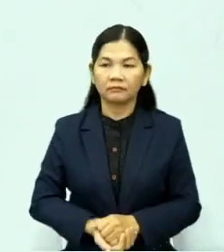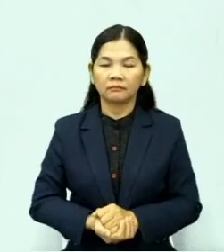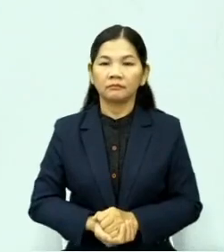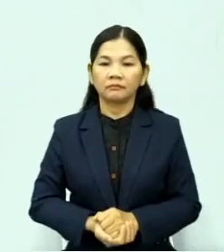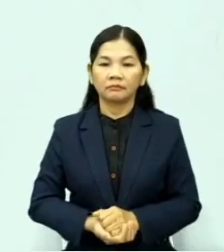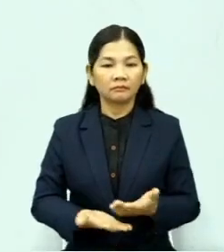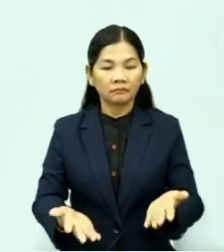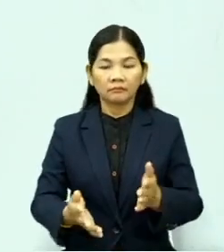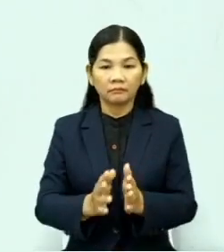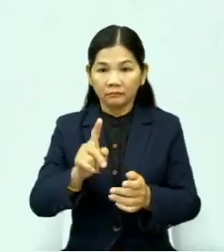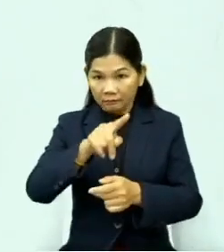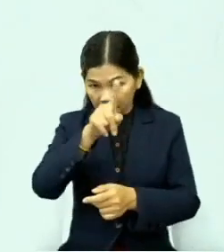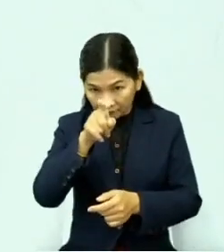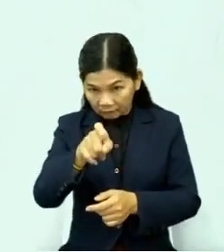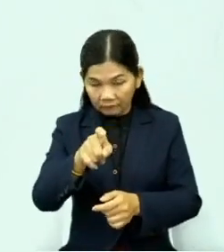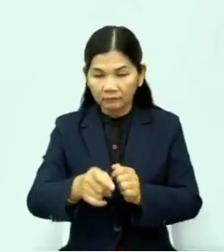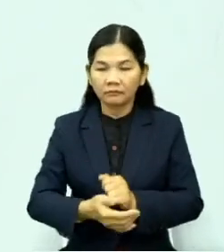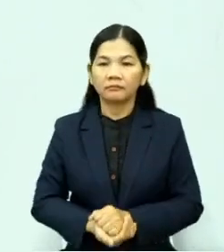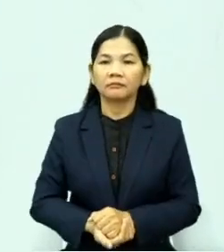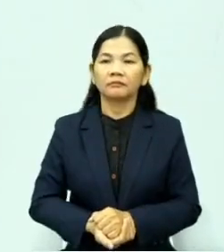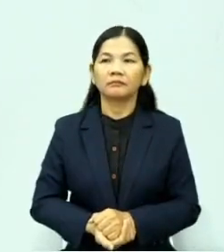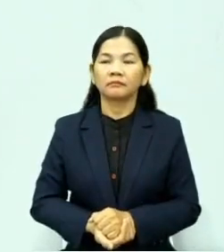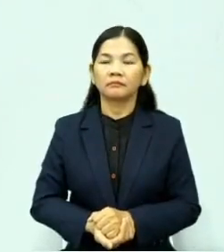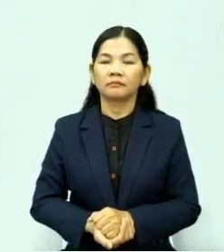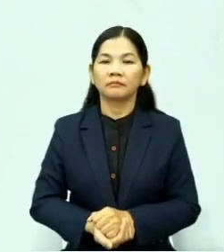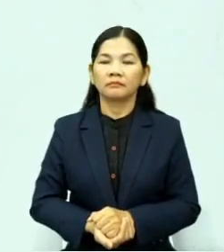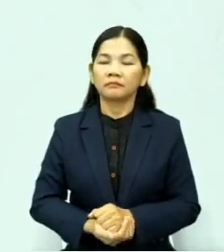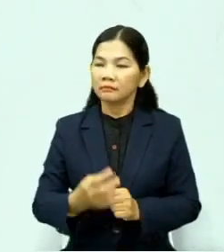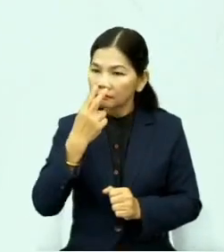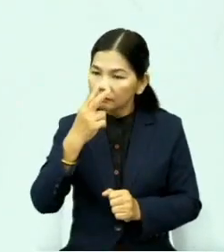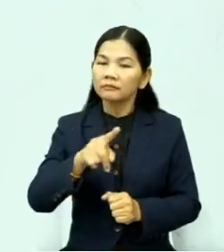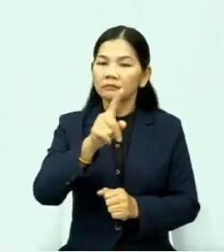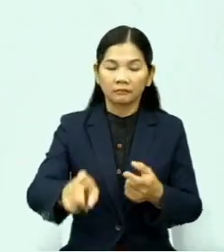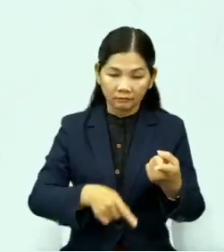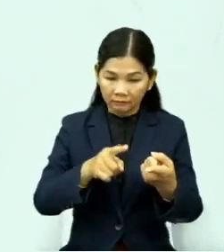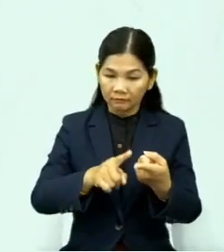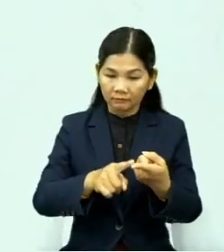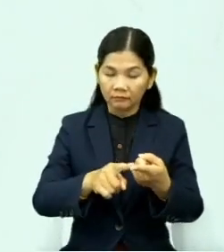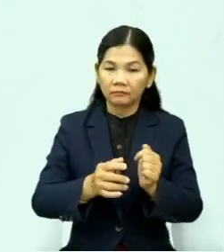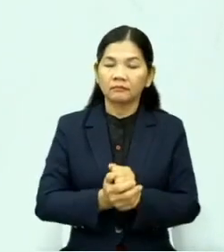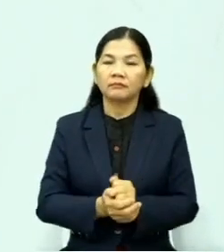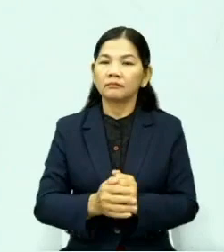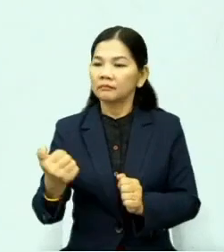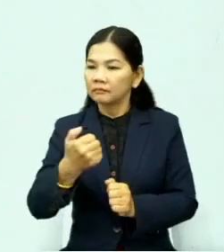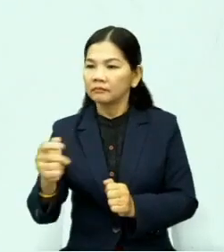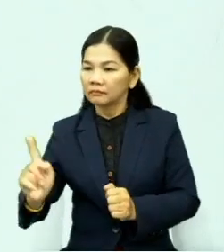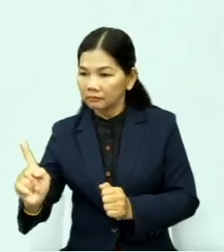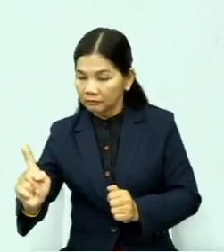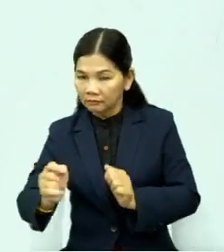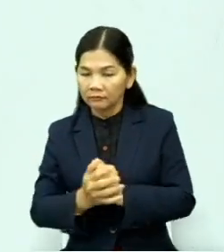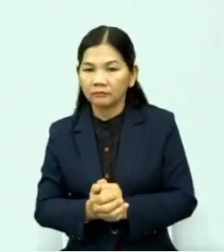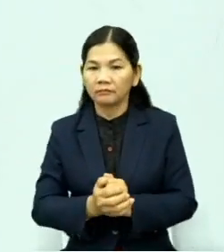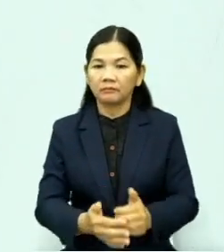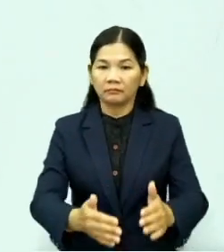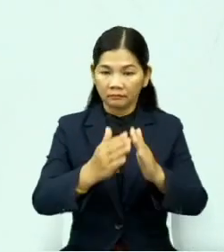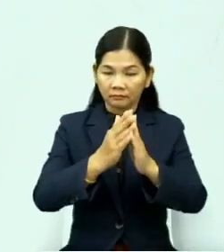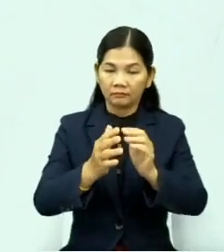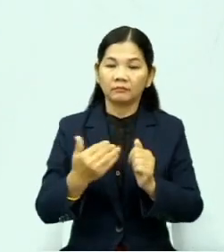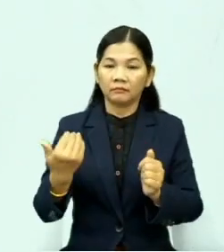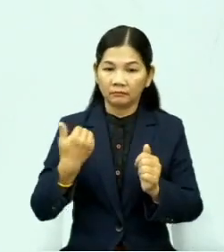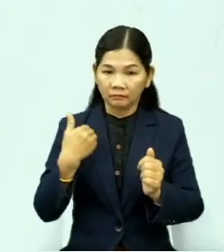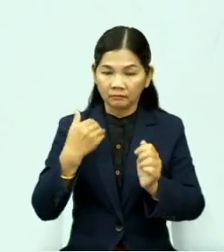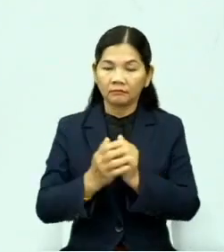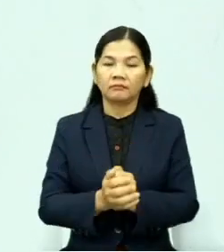តោះឥឡូវយើងមកមើលសំណួររបស់យើងវិញណាកូនណាចាអញ្ចឹងយើងមើលសំណួរទី1តើនរណាជាអ្នកបង្កើតឲ្យ